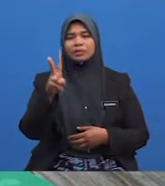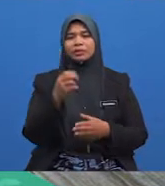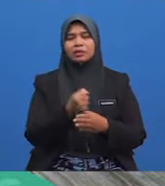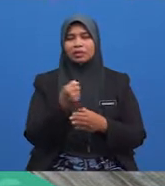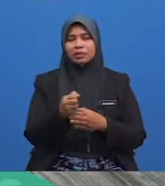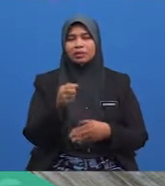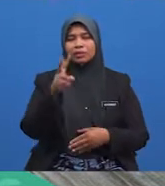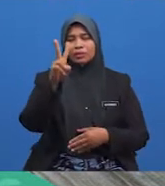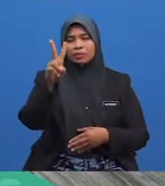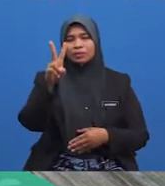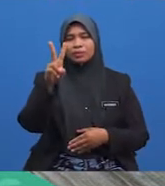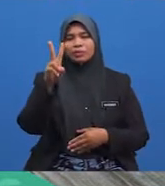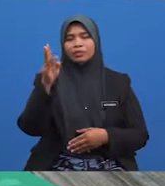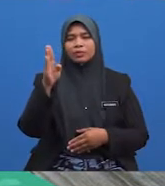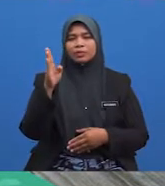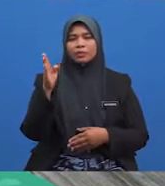22/7.